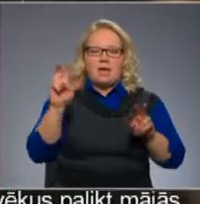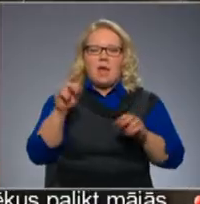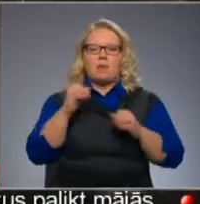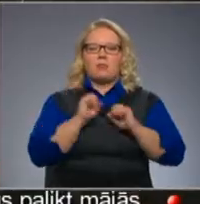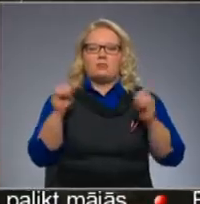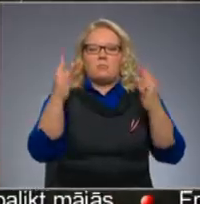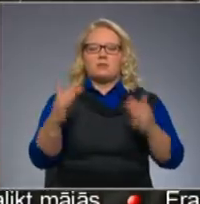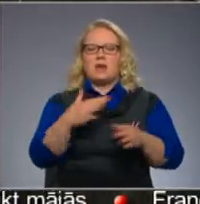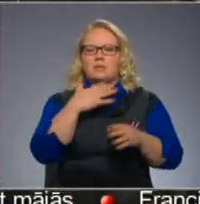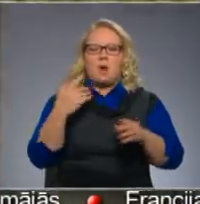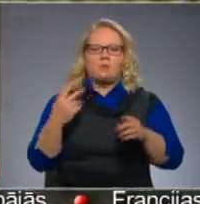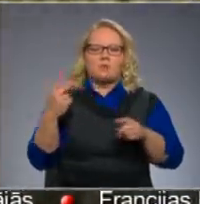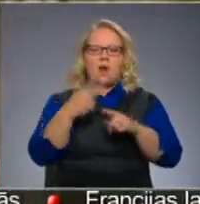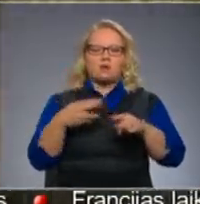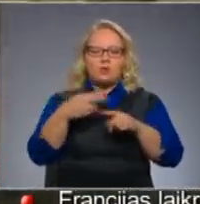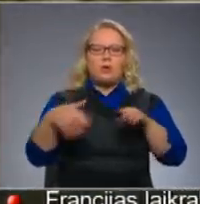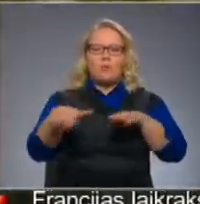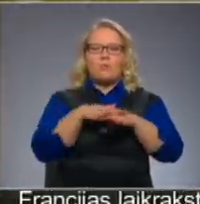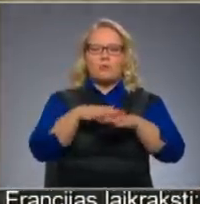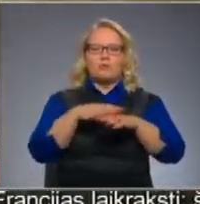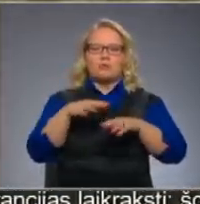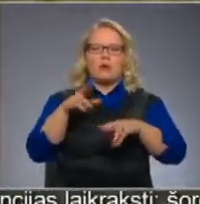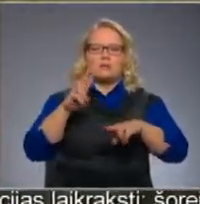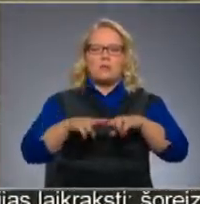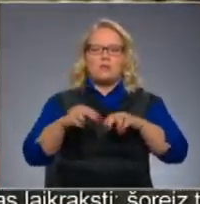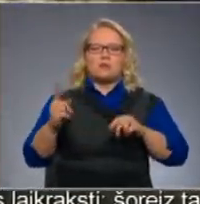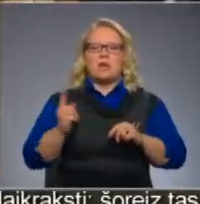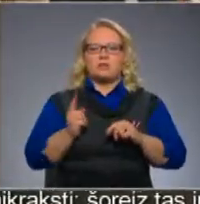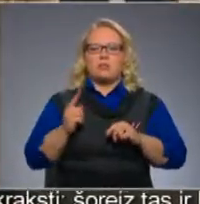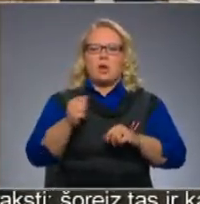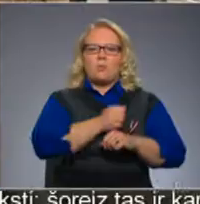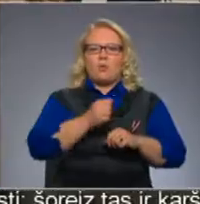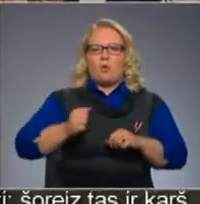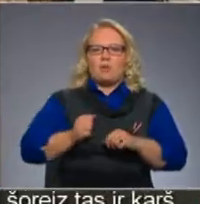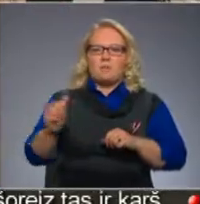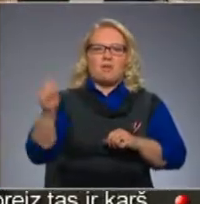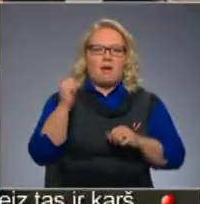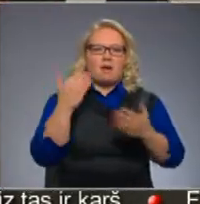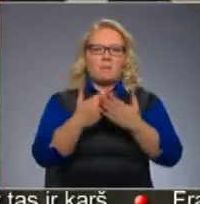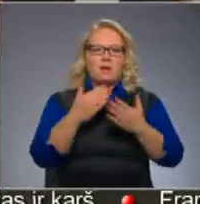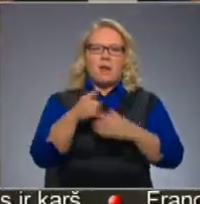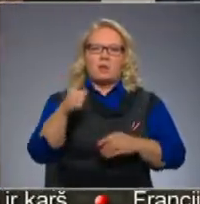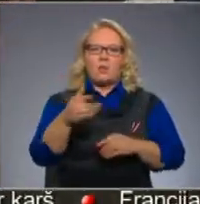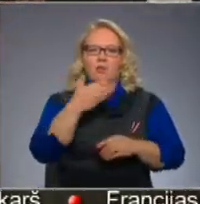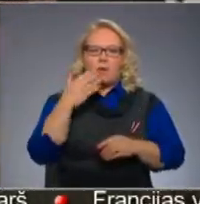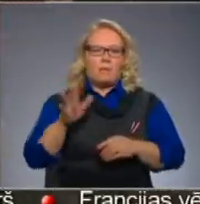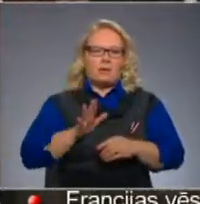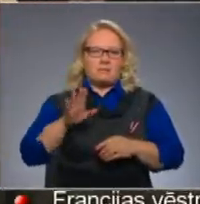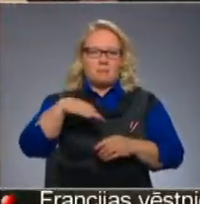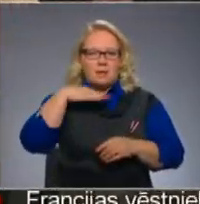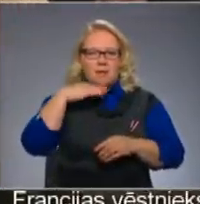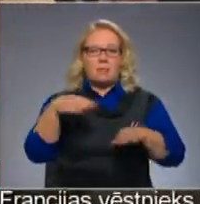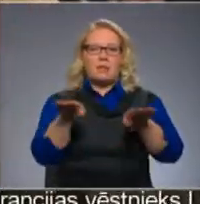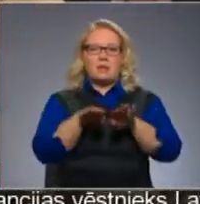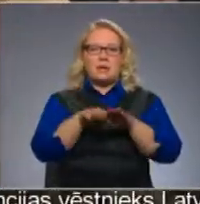daudz kāršoti un publiskās vietās dežurēja bruņoti kārtības sargi, vakarnakt pierādījās, ar to nav bijis pietiekami.